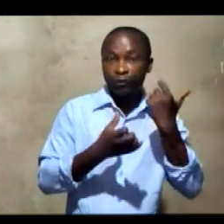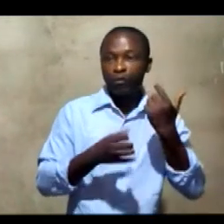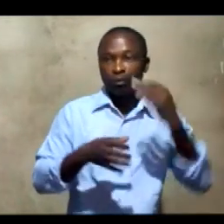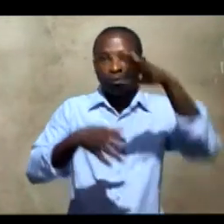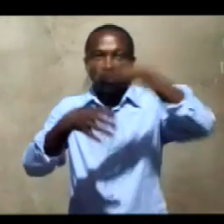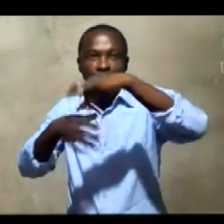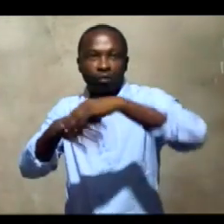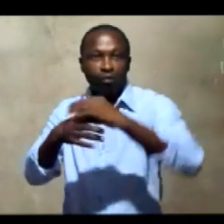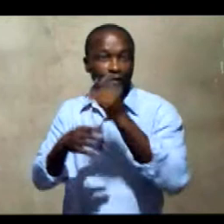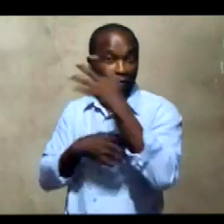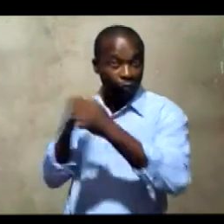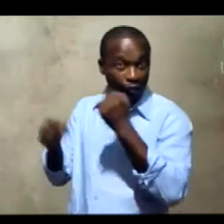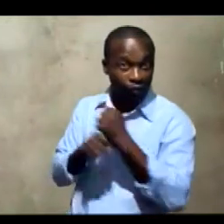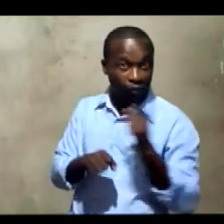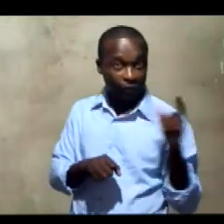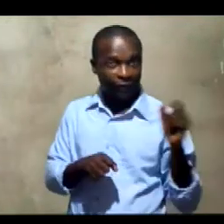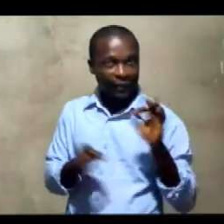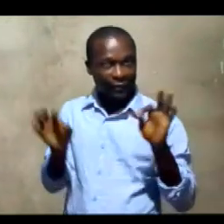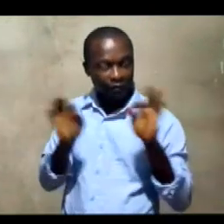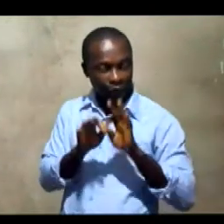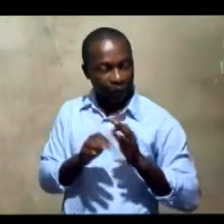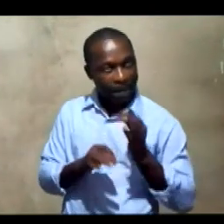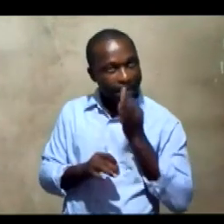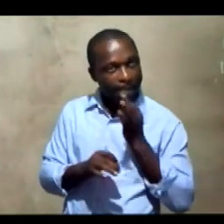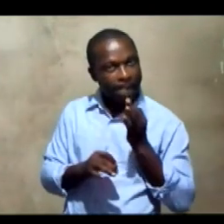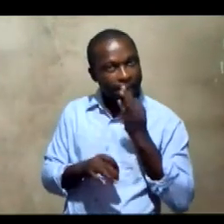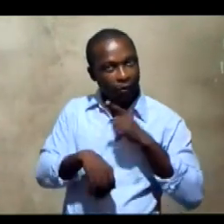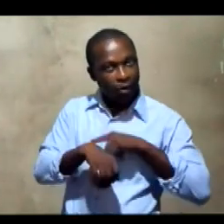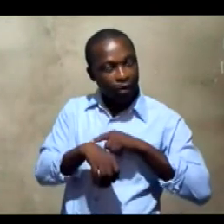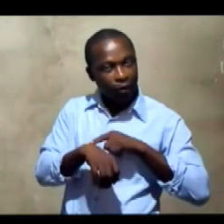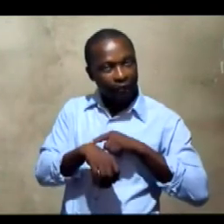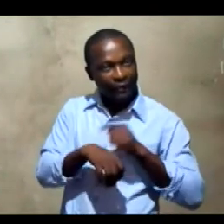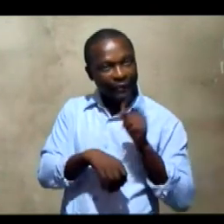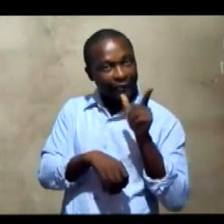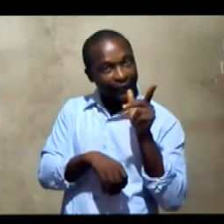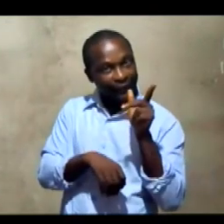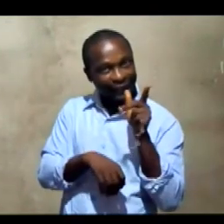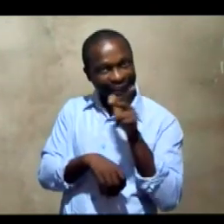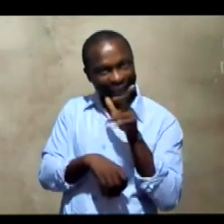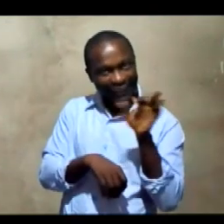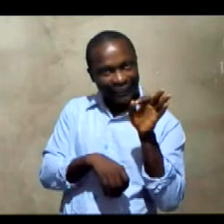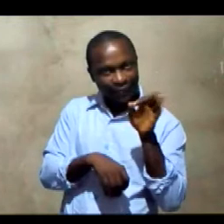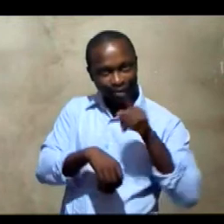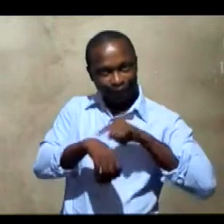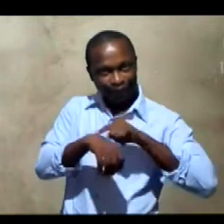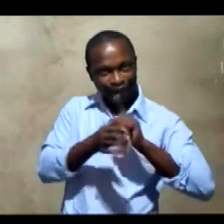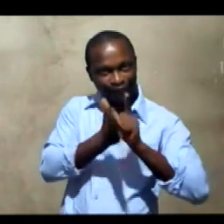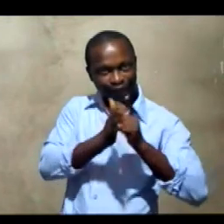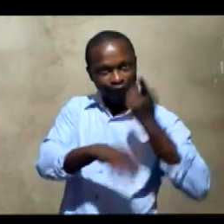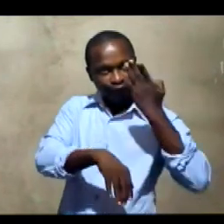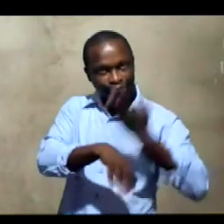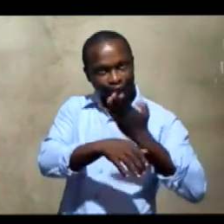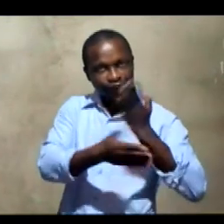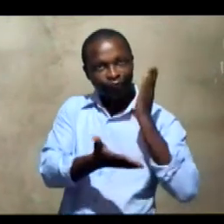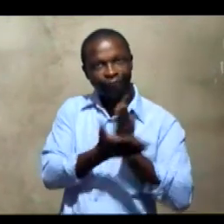dossier de candidature dans les démembrements territoriaux d'Elections Cameroun. La Commission africaine des droits de l'homme et